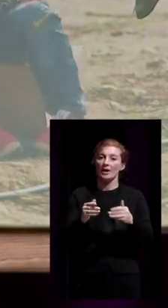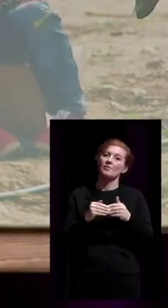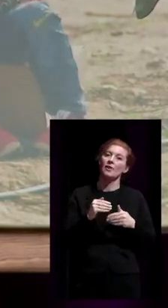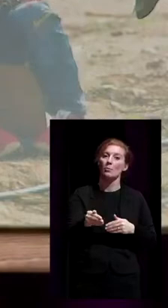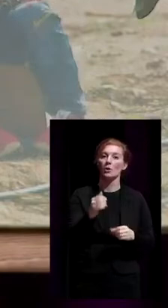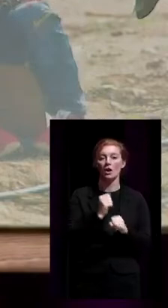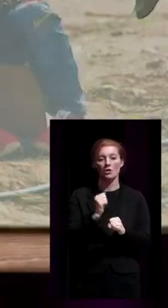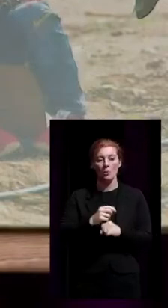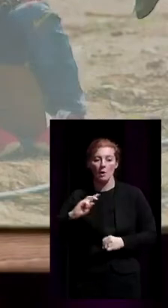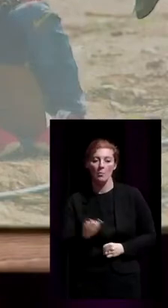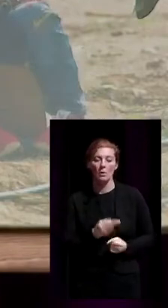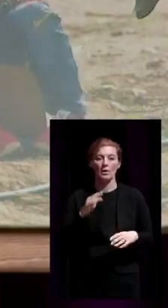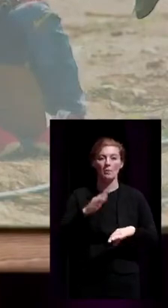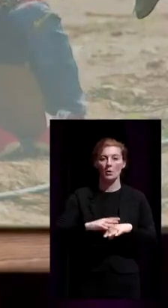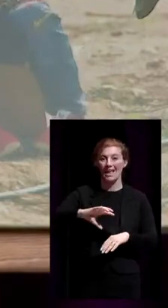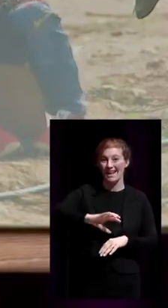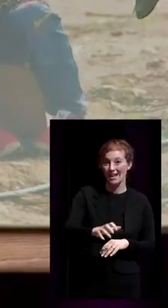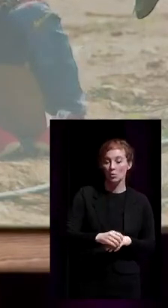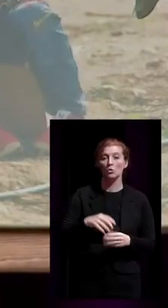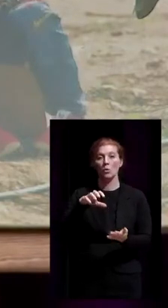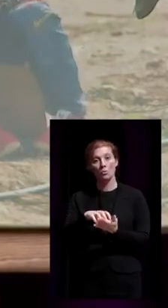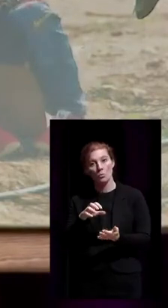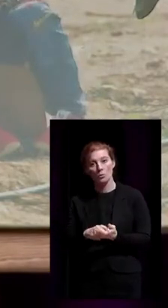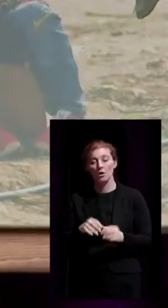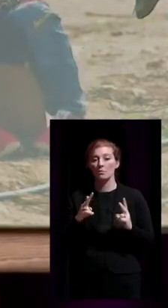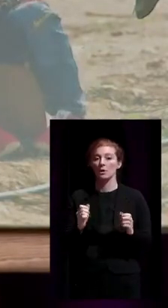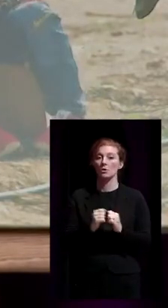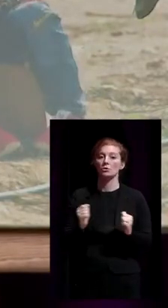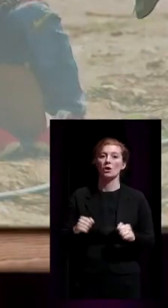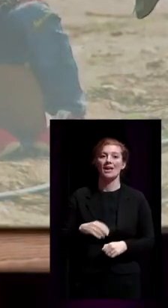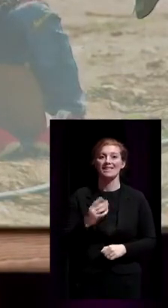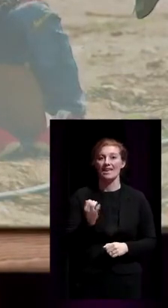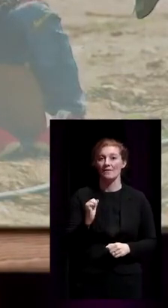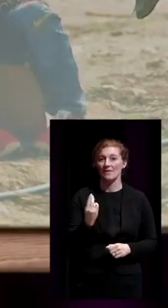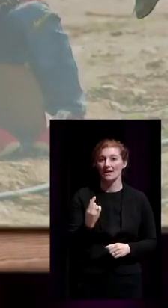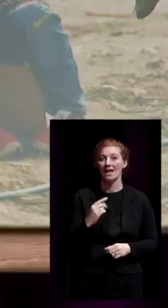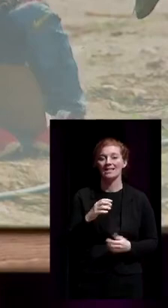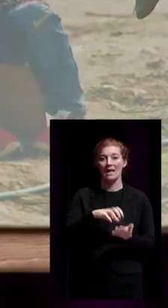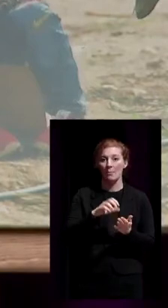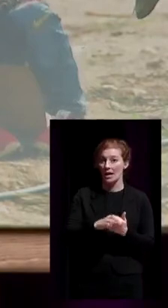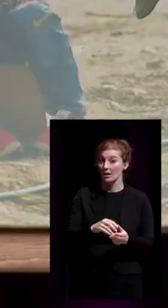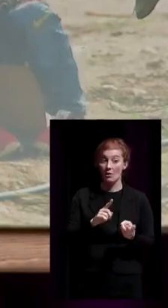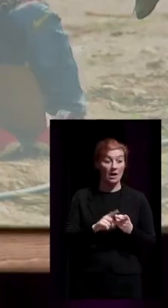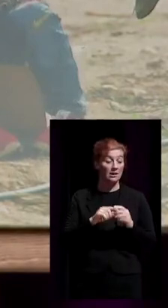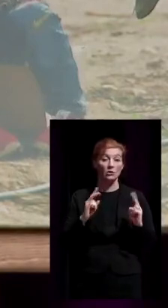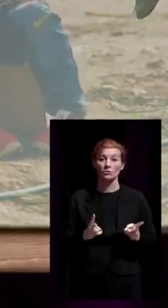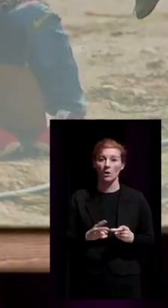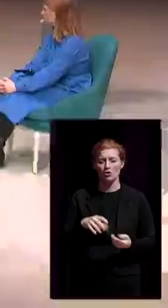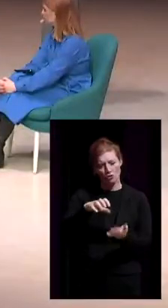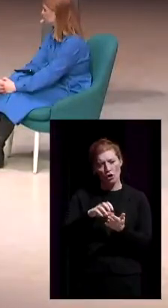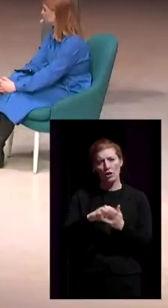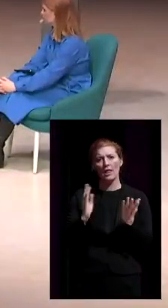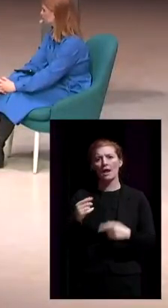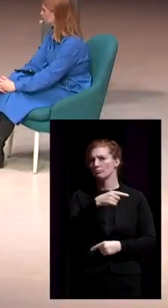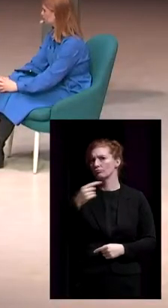gentemot kommuner och regioner, men också mot näringslivet, civilsamhället och andra. Så att staten är någonstans nyckel i det här jätteviktiga arbetet.